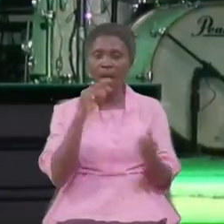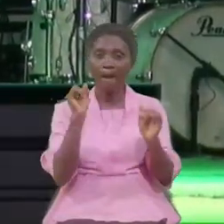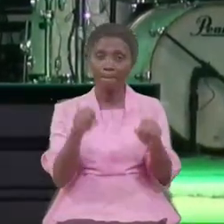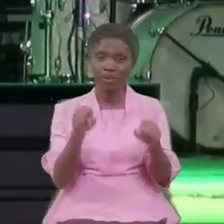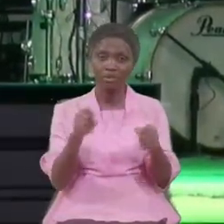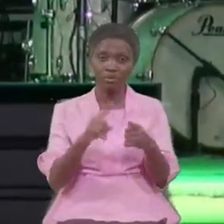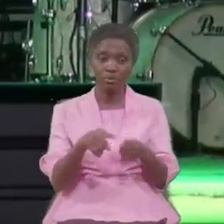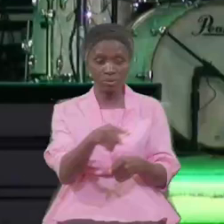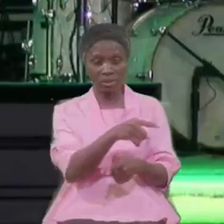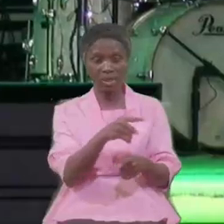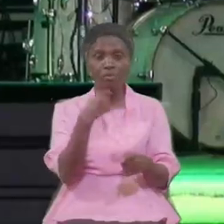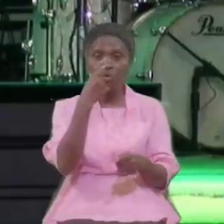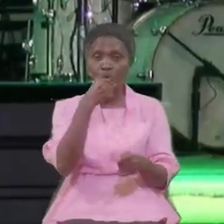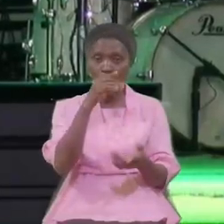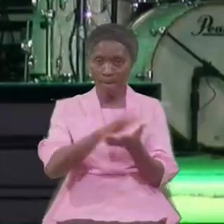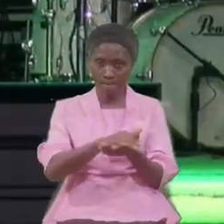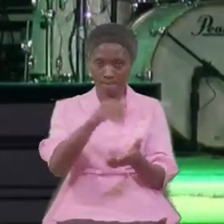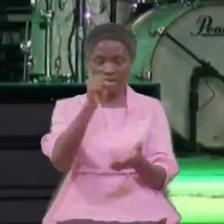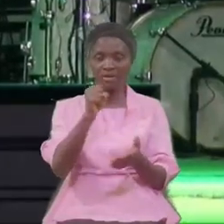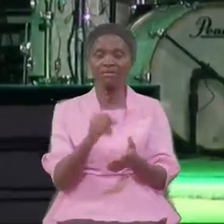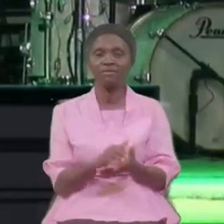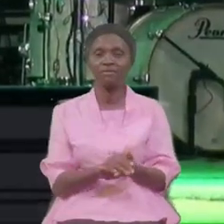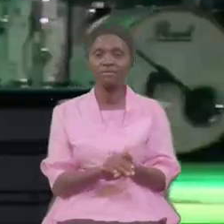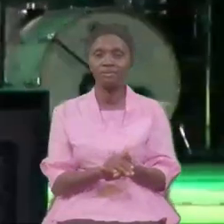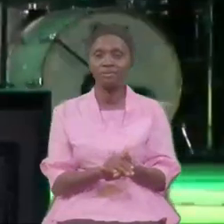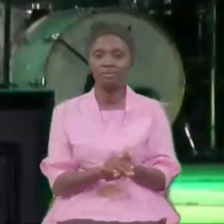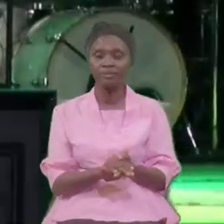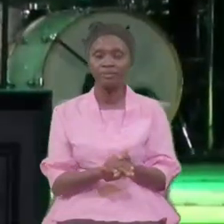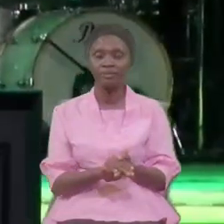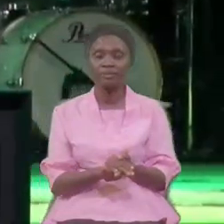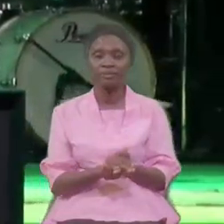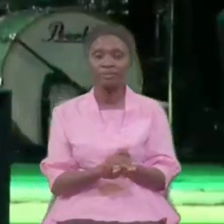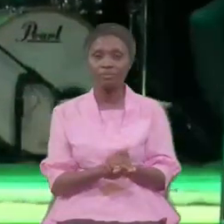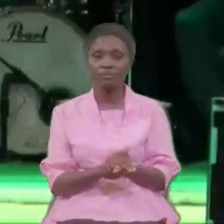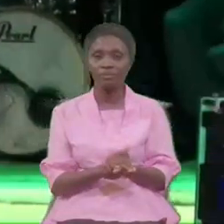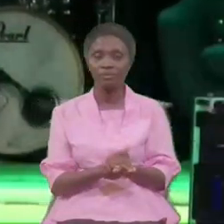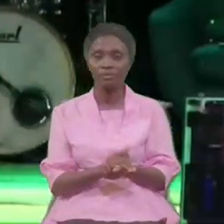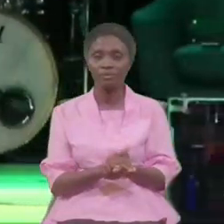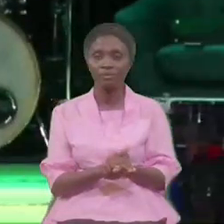Si tu peux, tout est possible à celui qui croit.